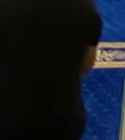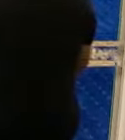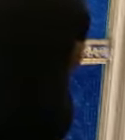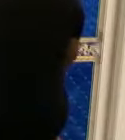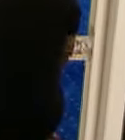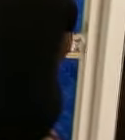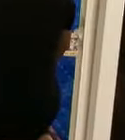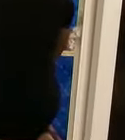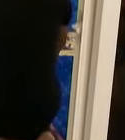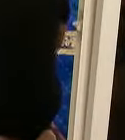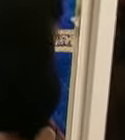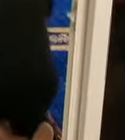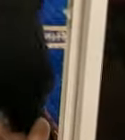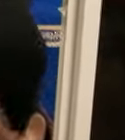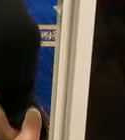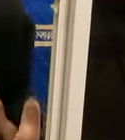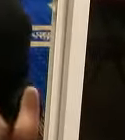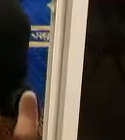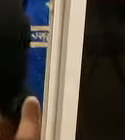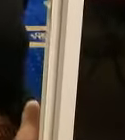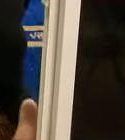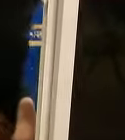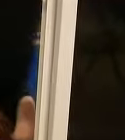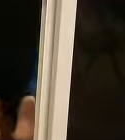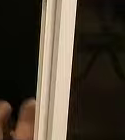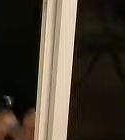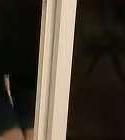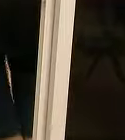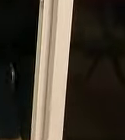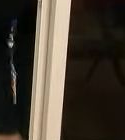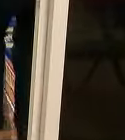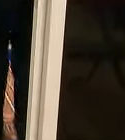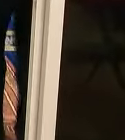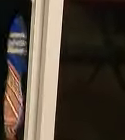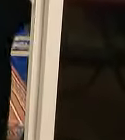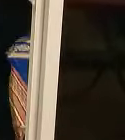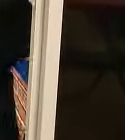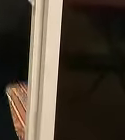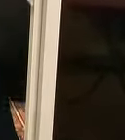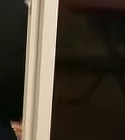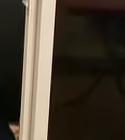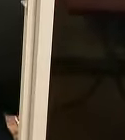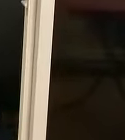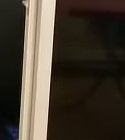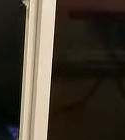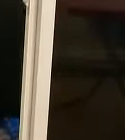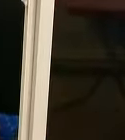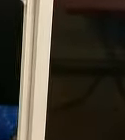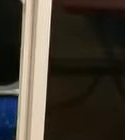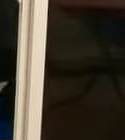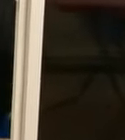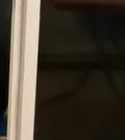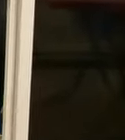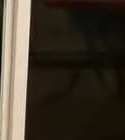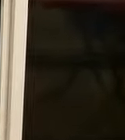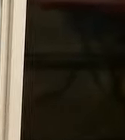anda untuk beribadah bersama-sama kami di rumah Allah Subhanahu Wa Taala. Bukan warga negara